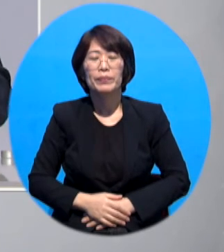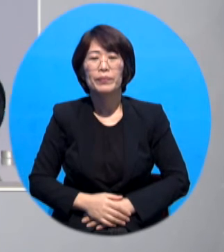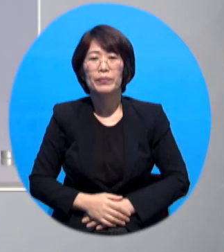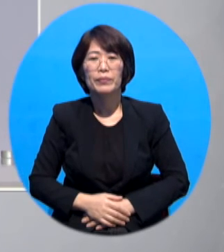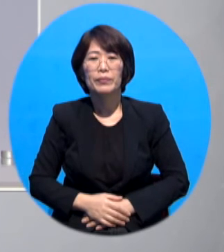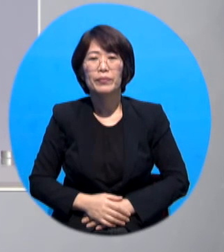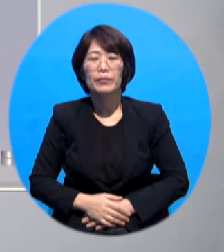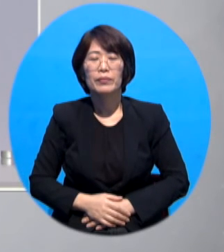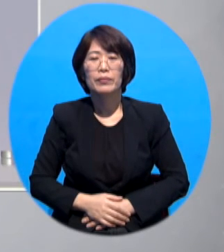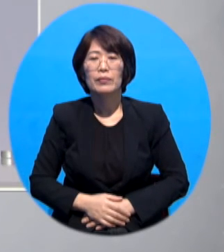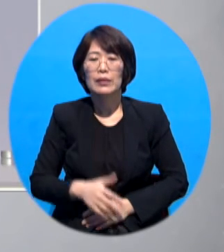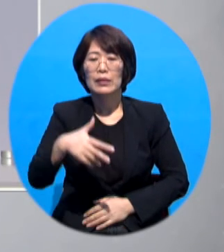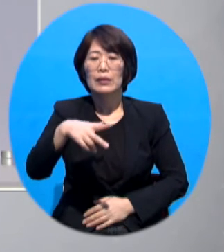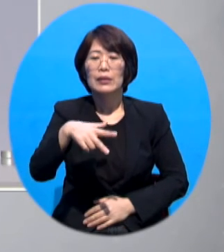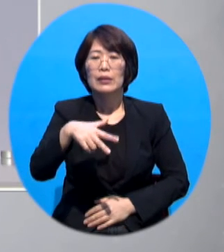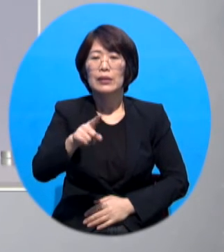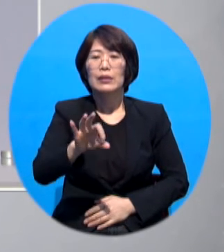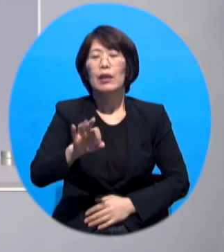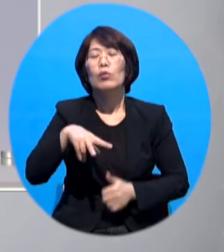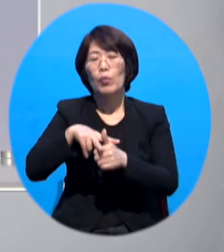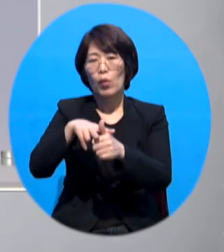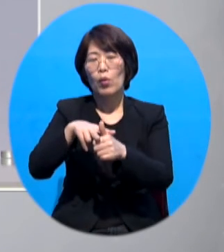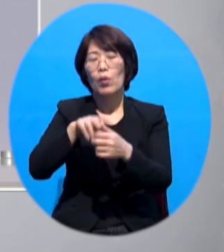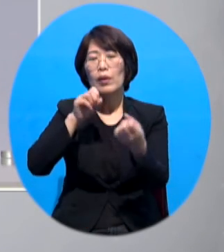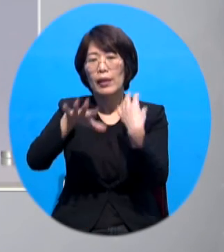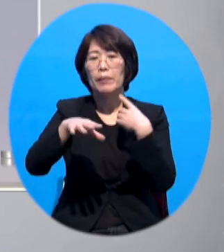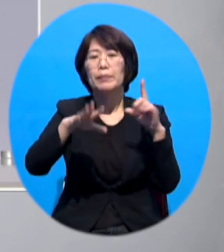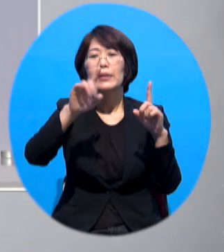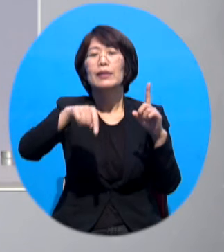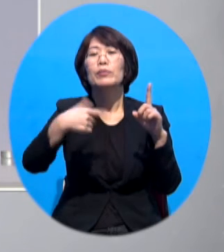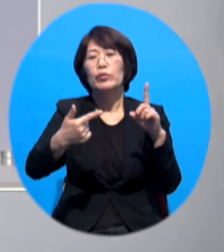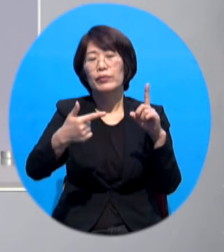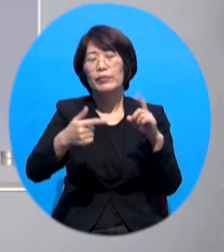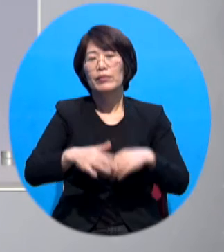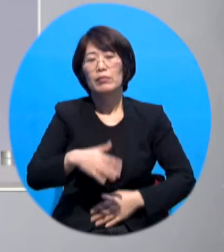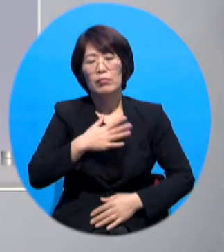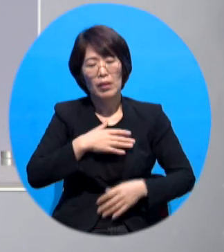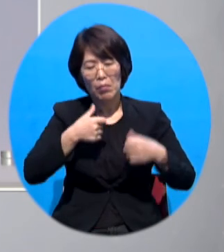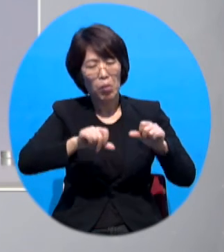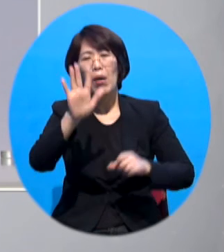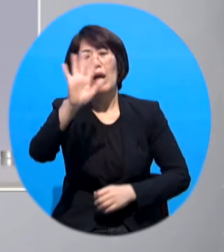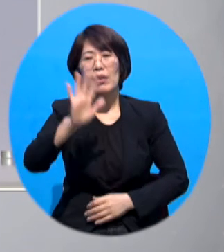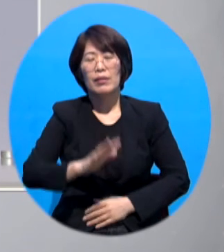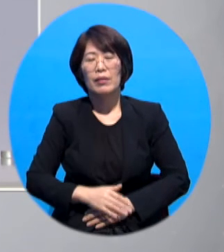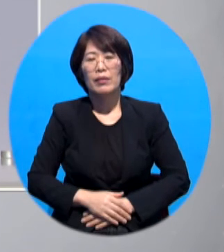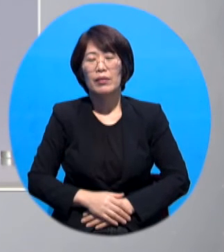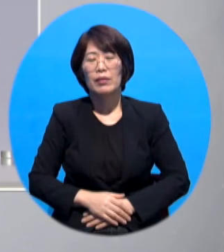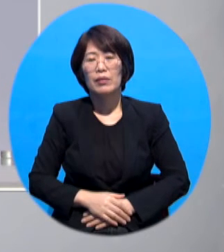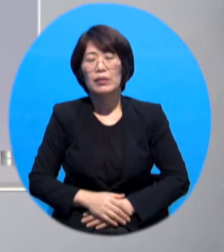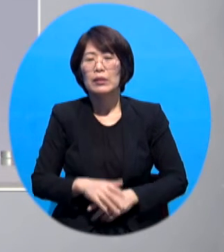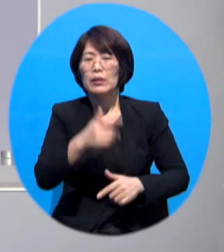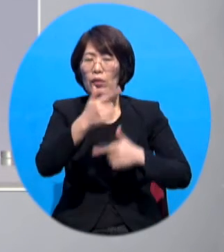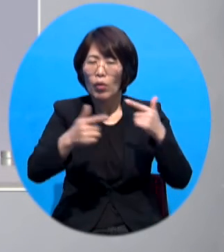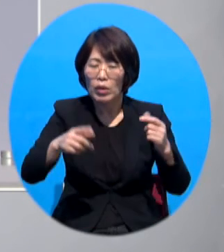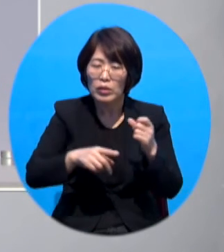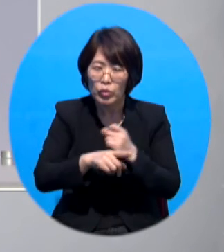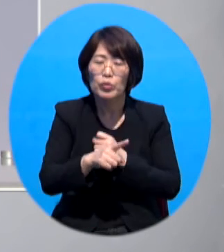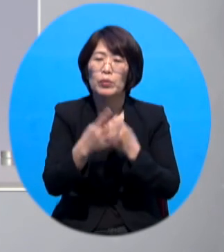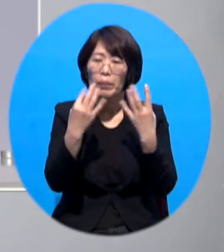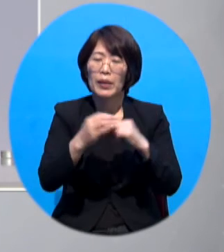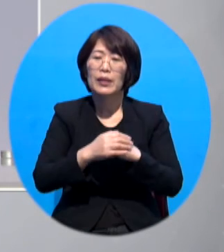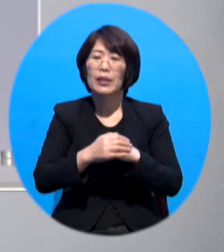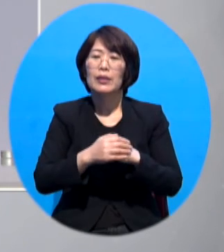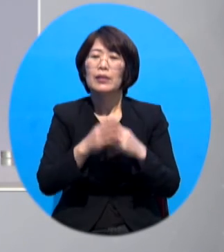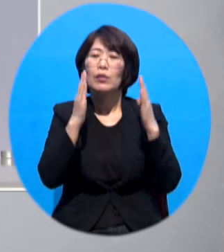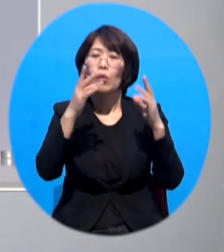4 장소 후보 답변 시간 1분 드리겠습니다 금 제가 포기한 건 아니고요 어쨌든 다양한 이유로 이제 정도의